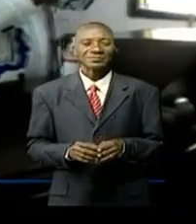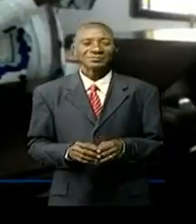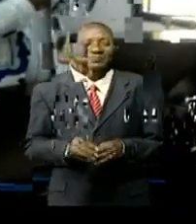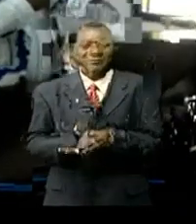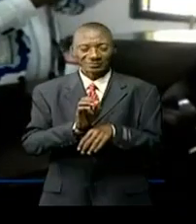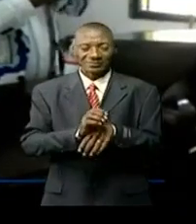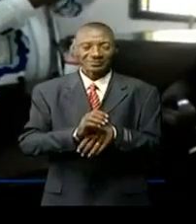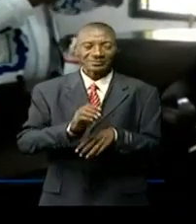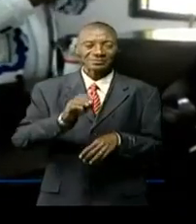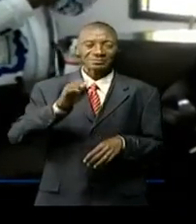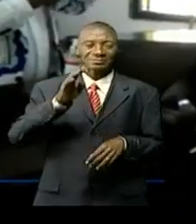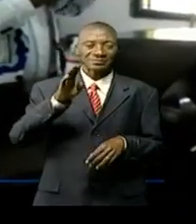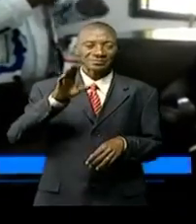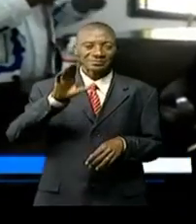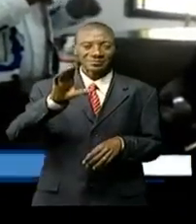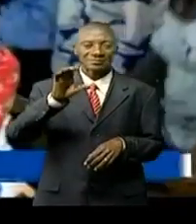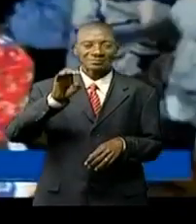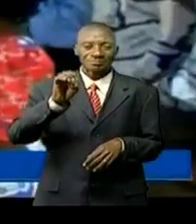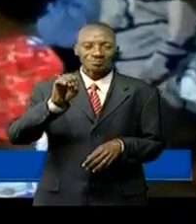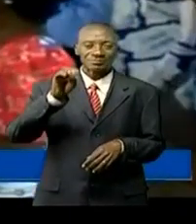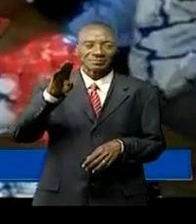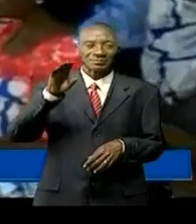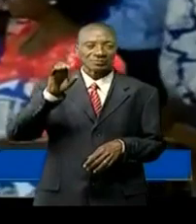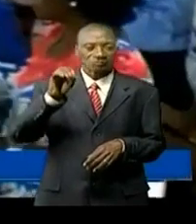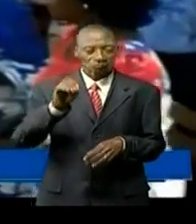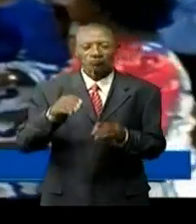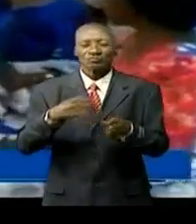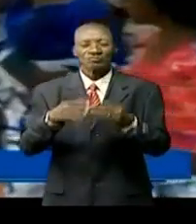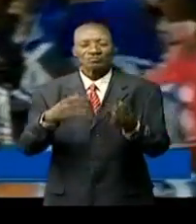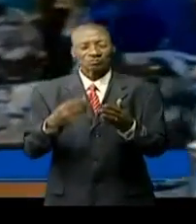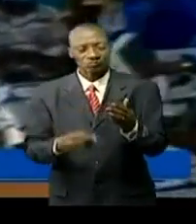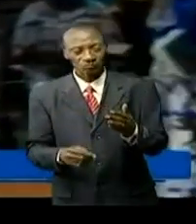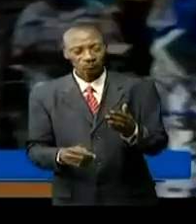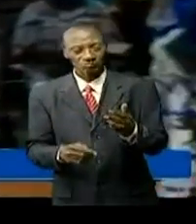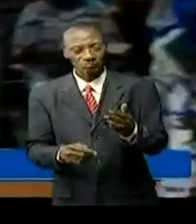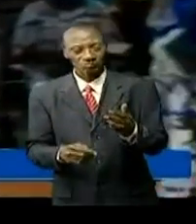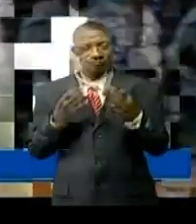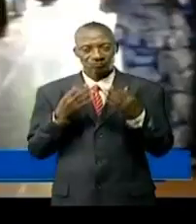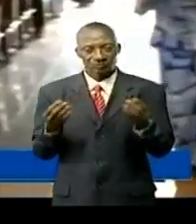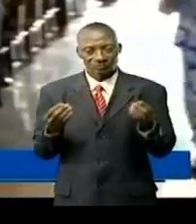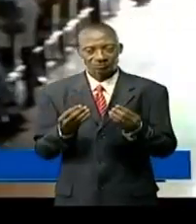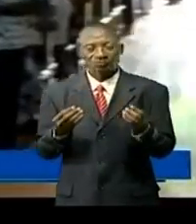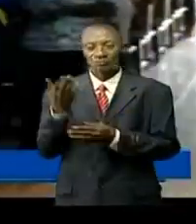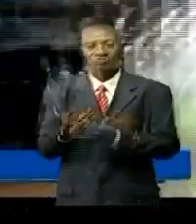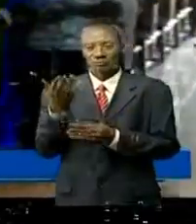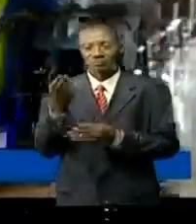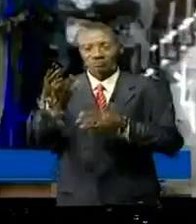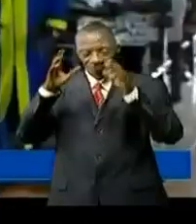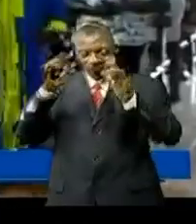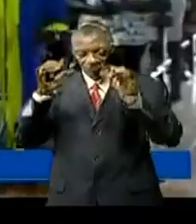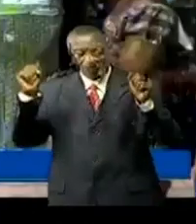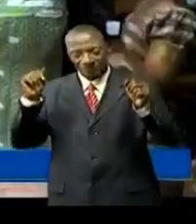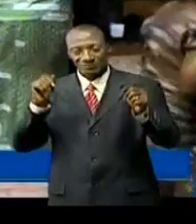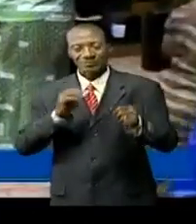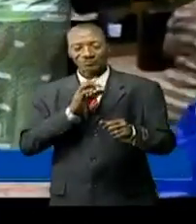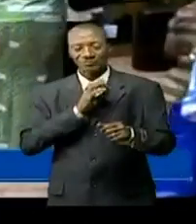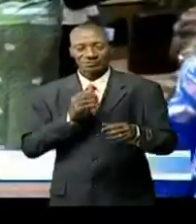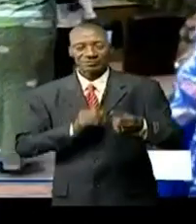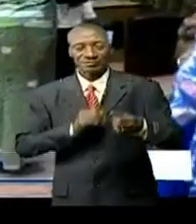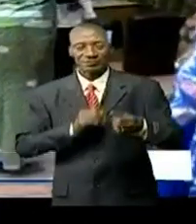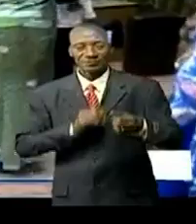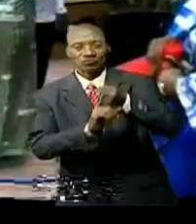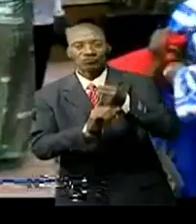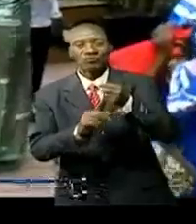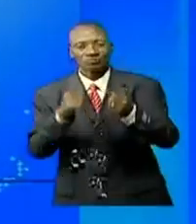moindre allusion au chef de l'État, Félix-Antoine Tshisekedi Tshilombo, en termes de soutien à sa vision sur la reconstruction